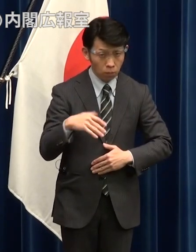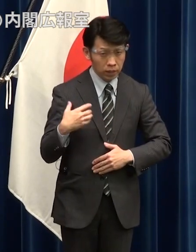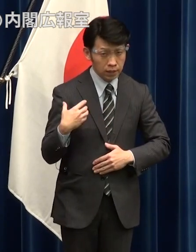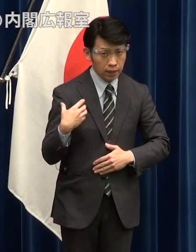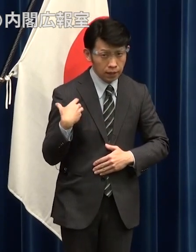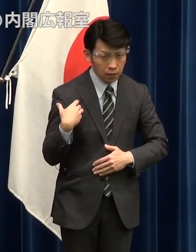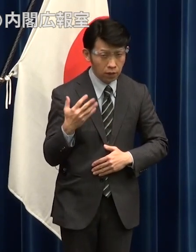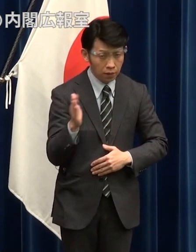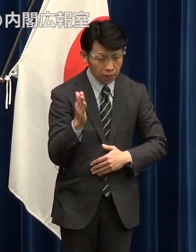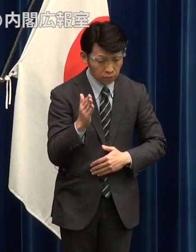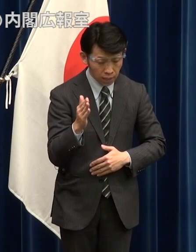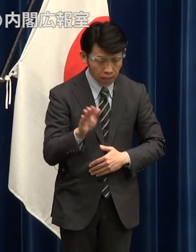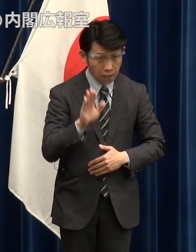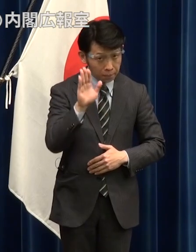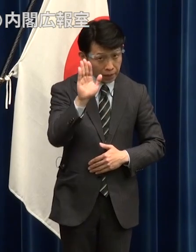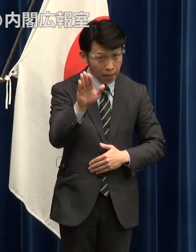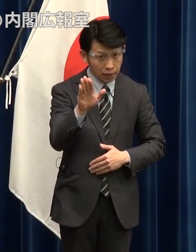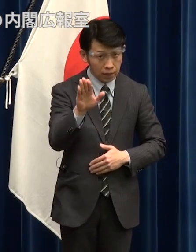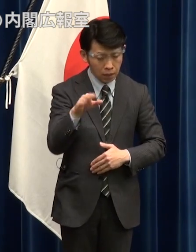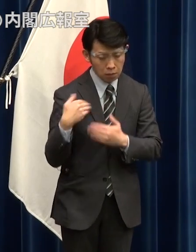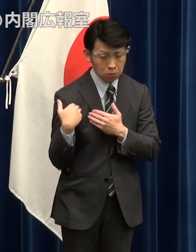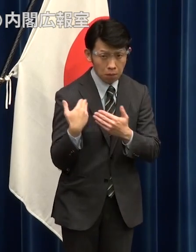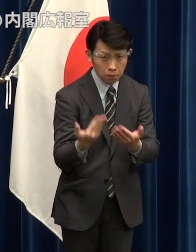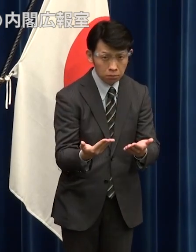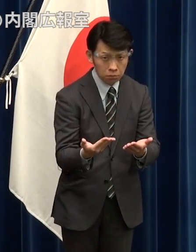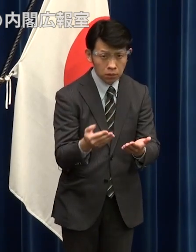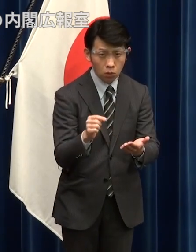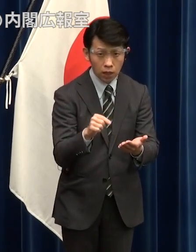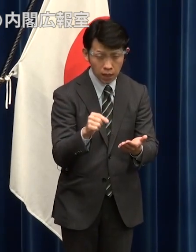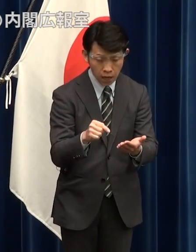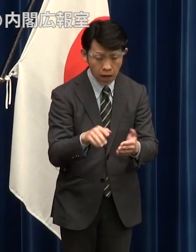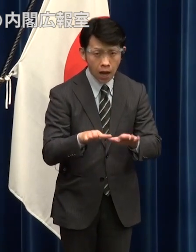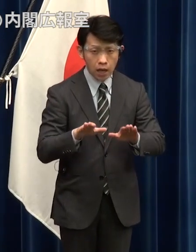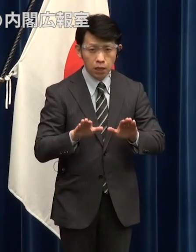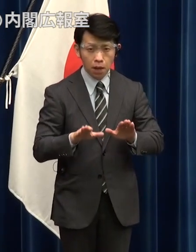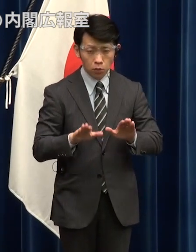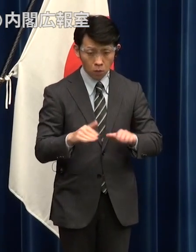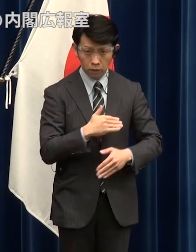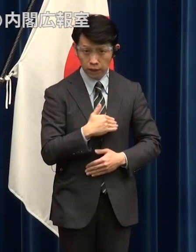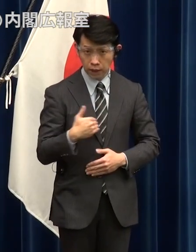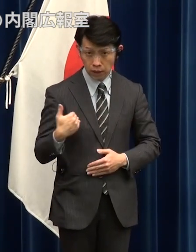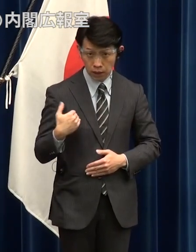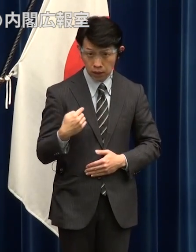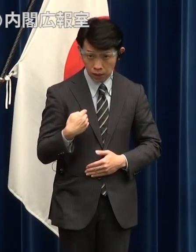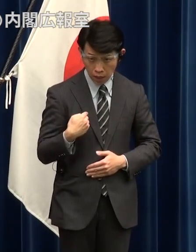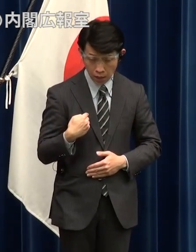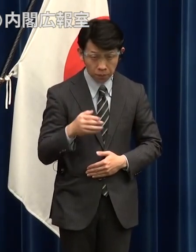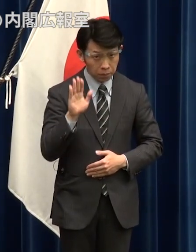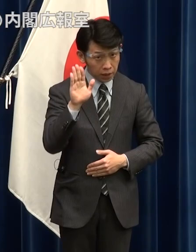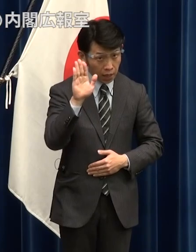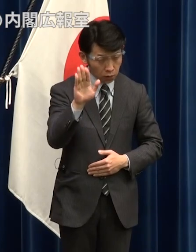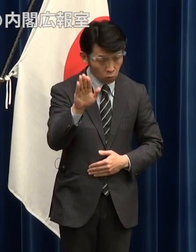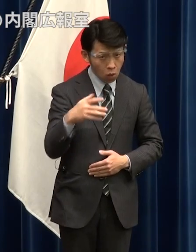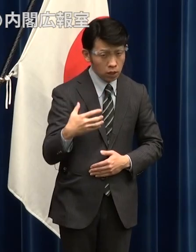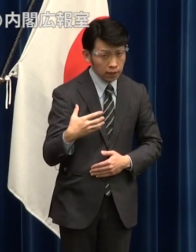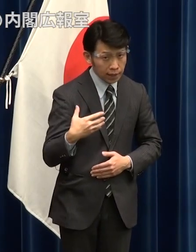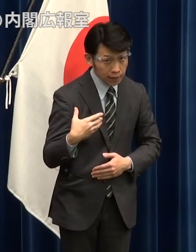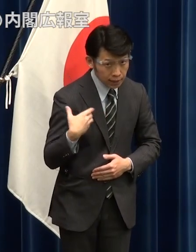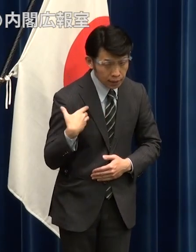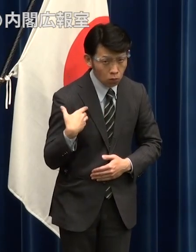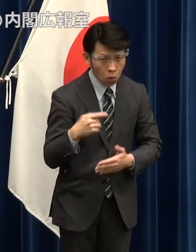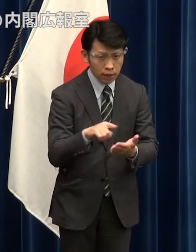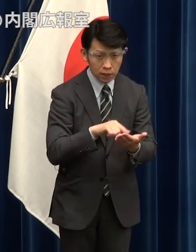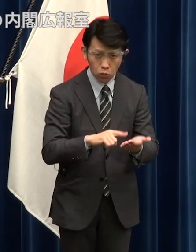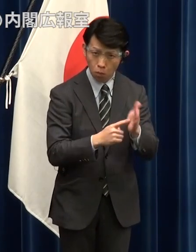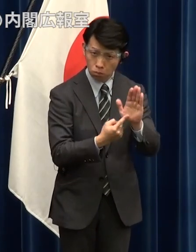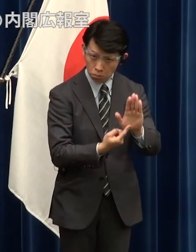来につけ回すことが今の世代にとってその未来に向けての責任を果たしたと言え